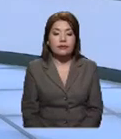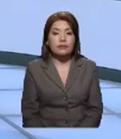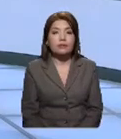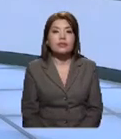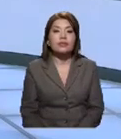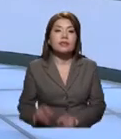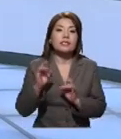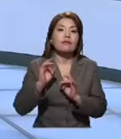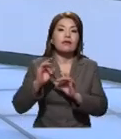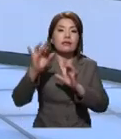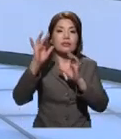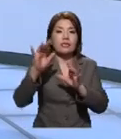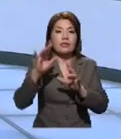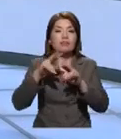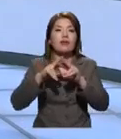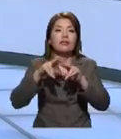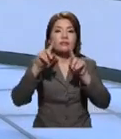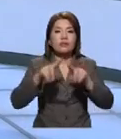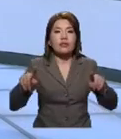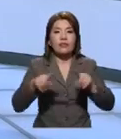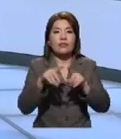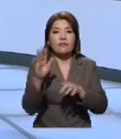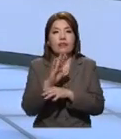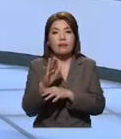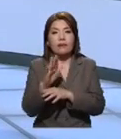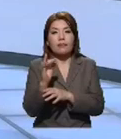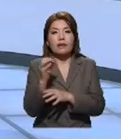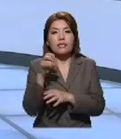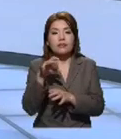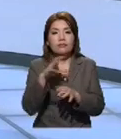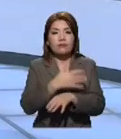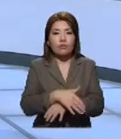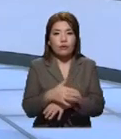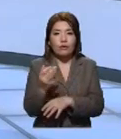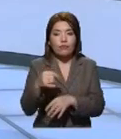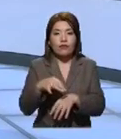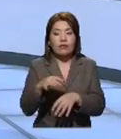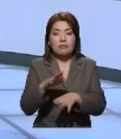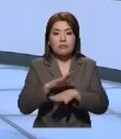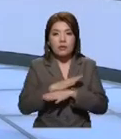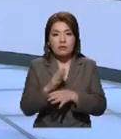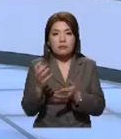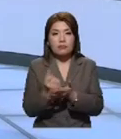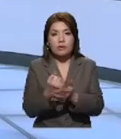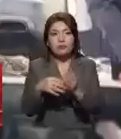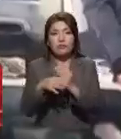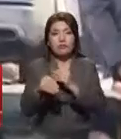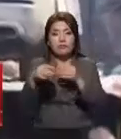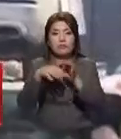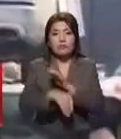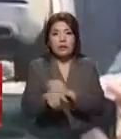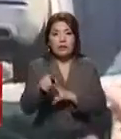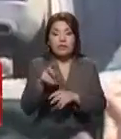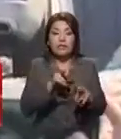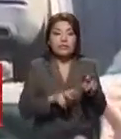Звезда оскароносного фильма «Паразиты» Ли Сон Гюн найден мертвым в Сеуле. Его тело нашли в машине. Как пишет The Guardian, искать актера